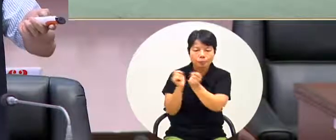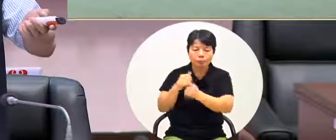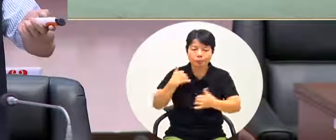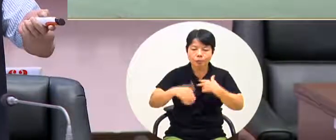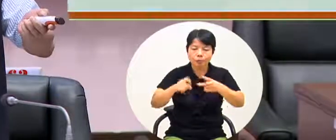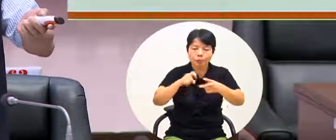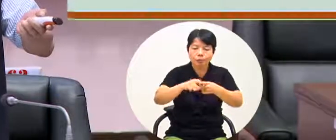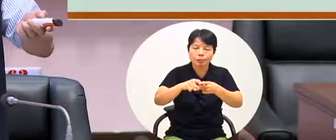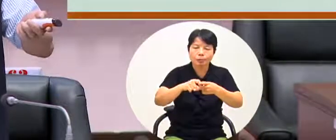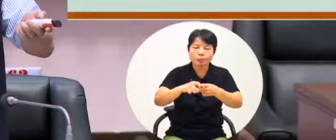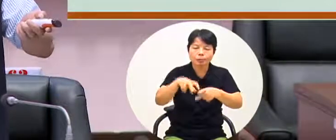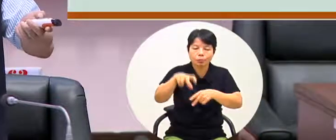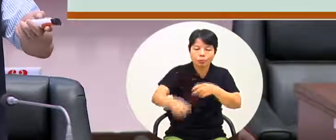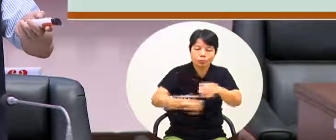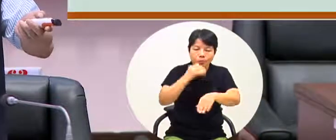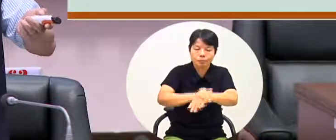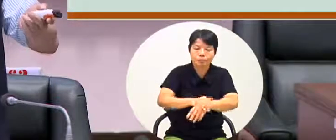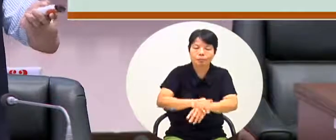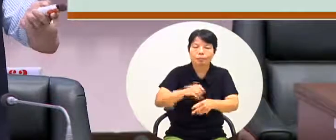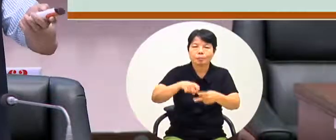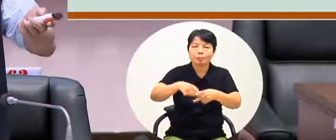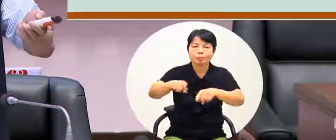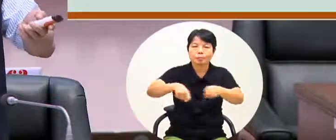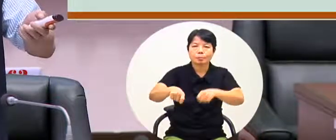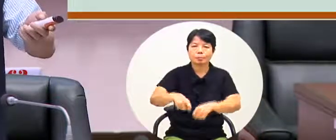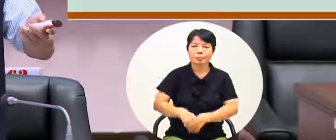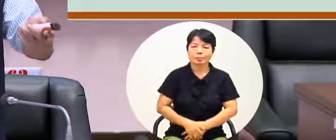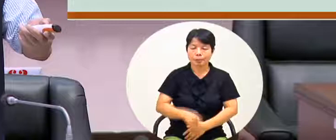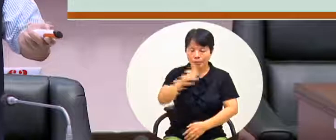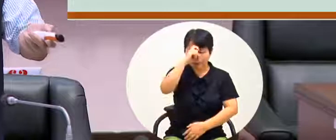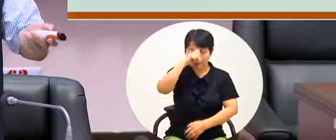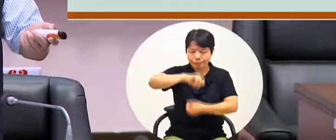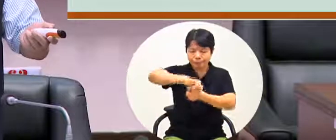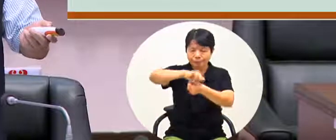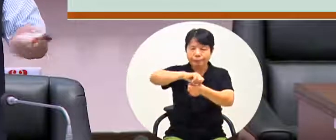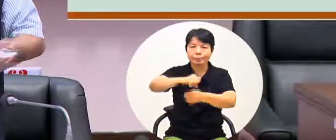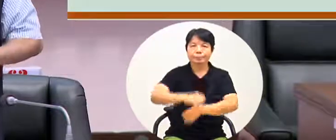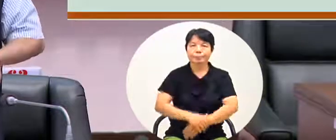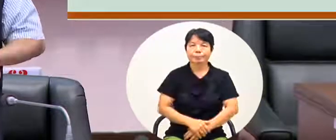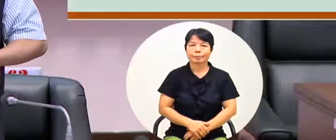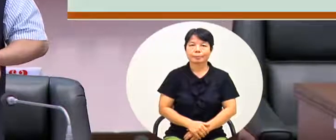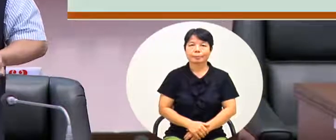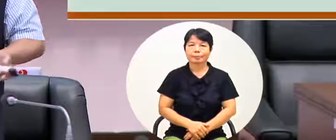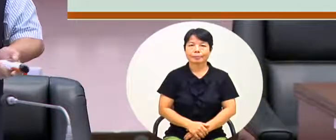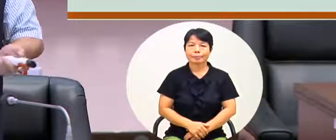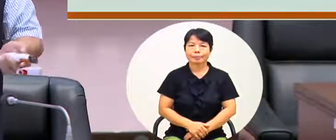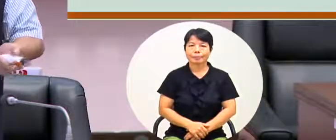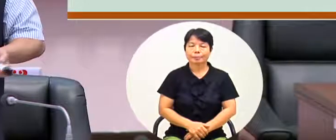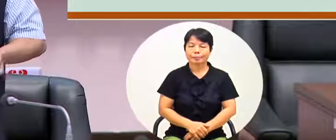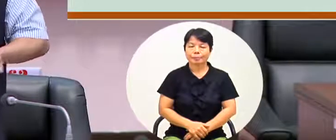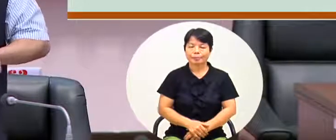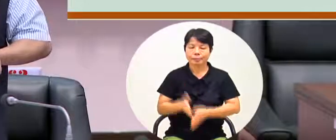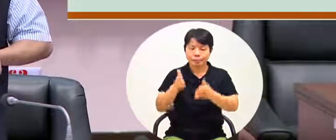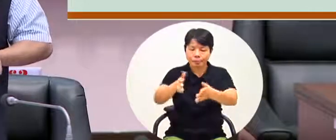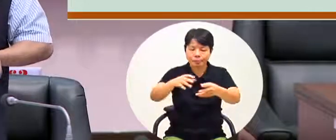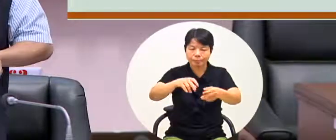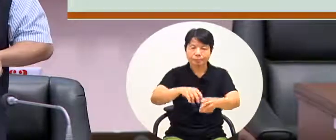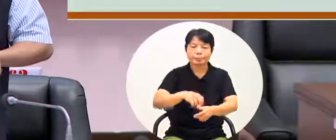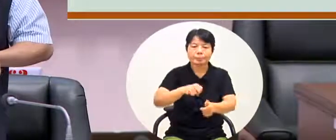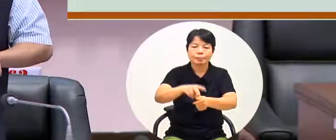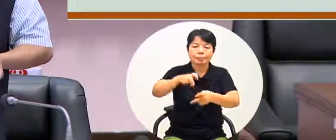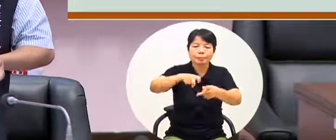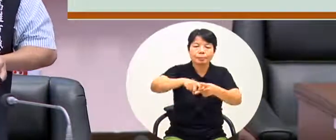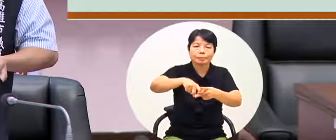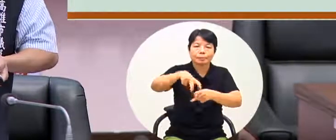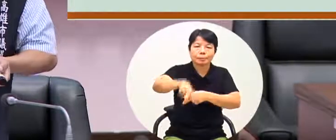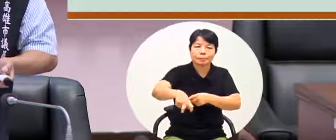加这部分啊是希望增设啦吼。另外就是讲，针对咱永康伫台29线吼，按河堤上的